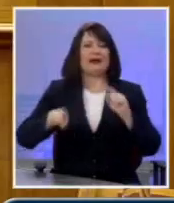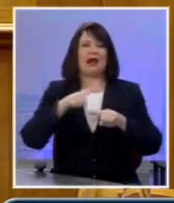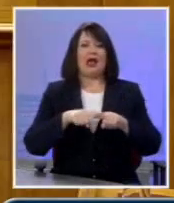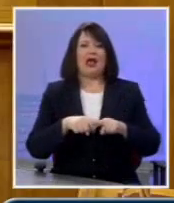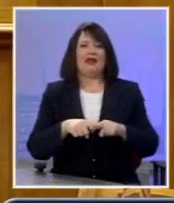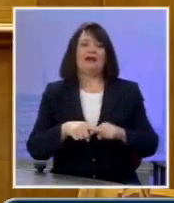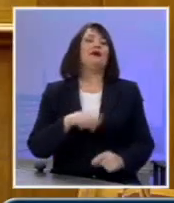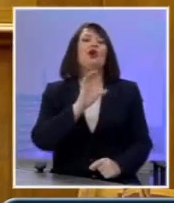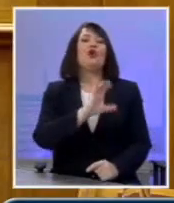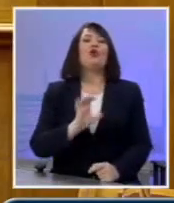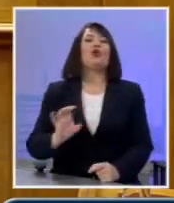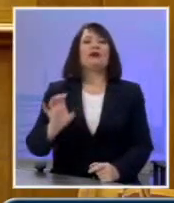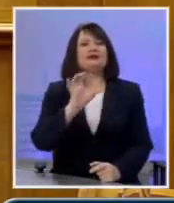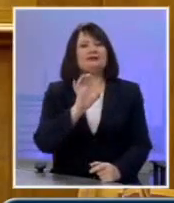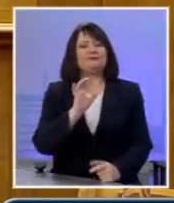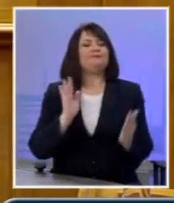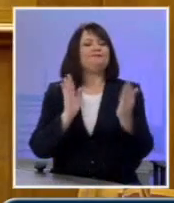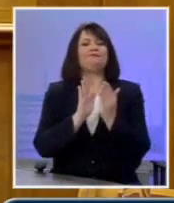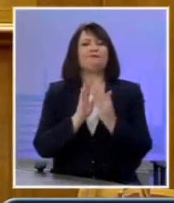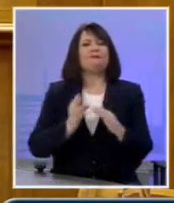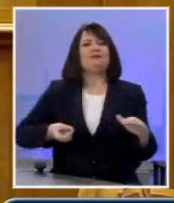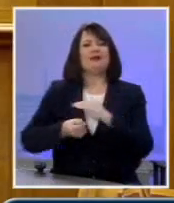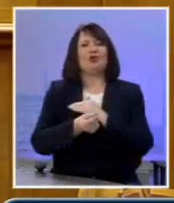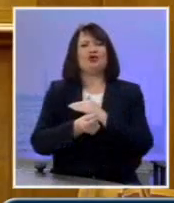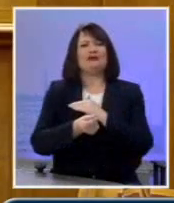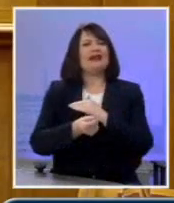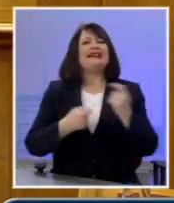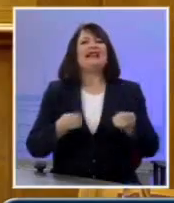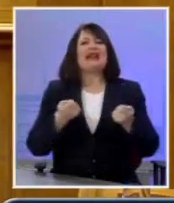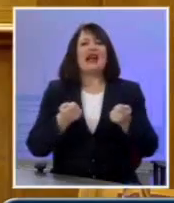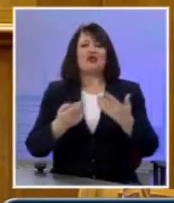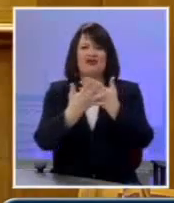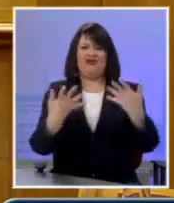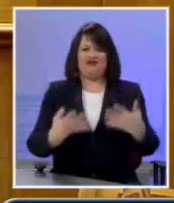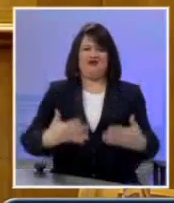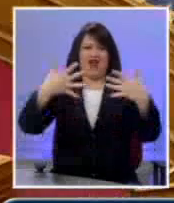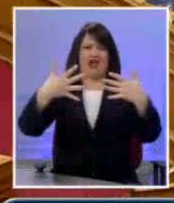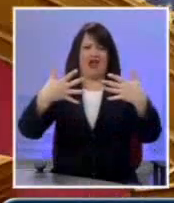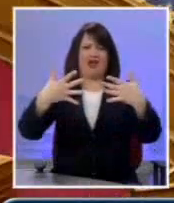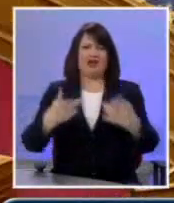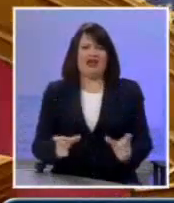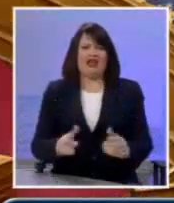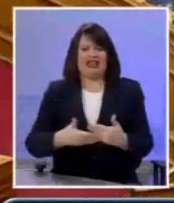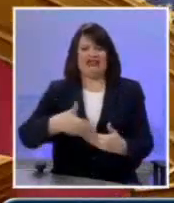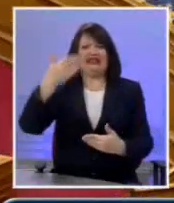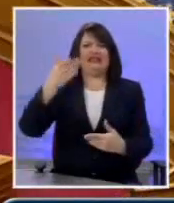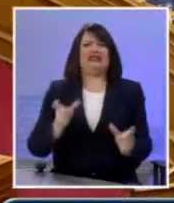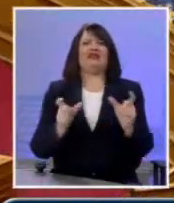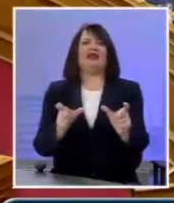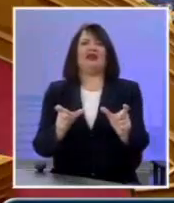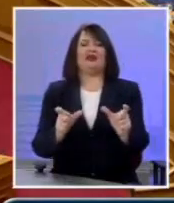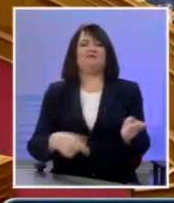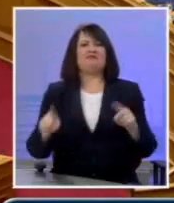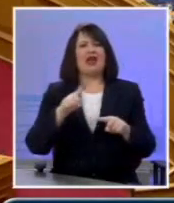από χώρες που έχουν αντιμετωπίσει το προσφυγικό ζήτημα υψώνοντας τείχη και φράκτες, τη στιγμή που η